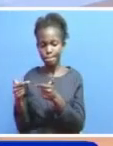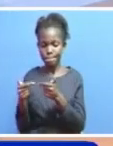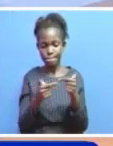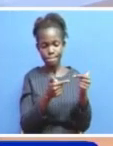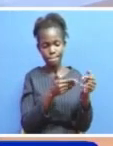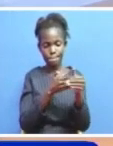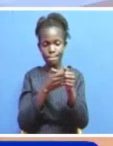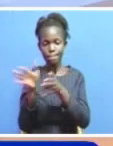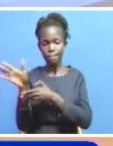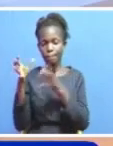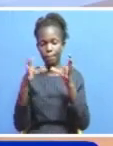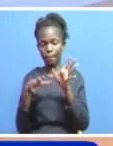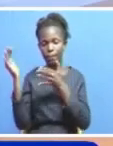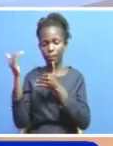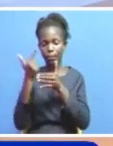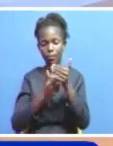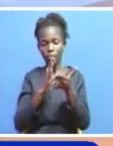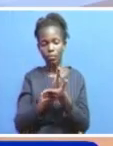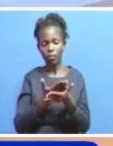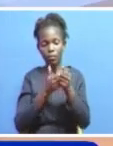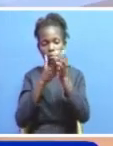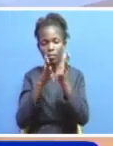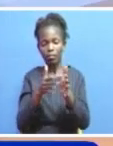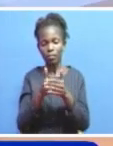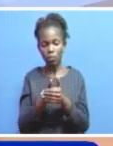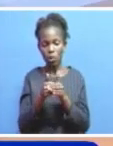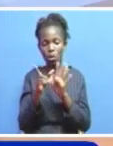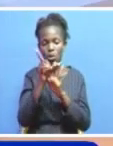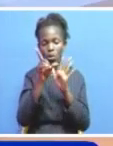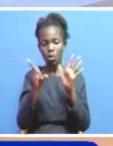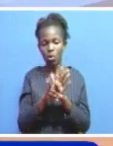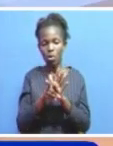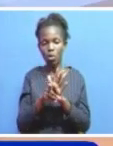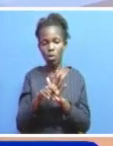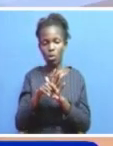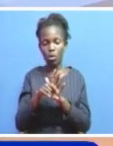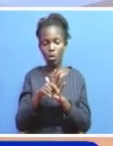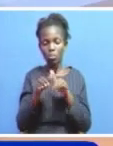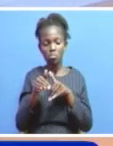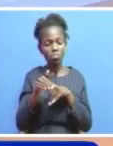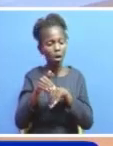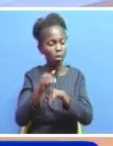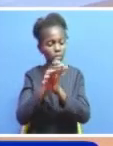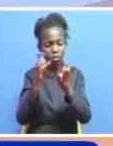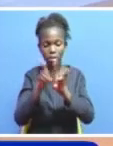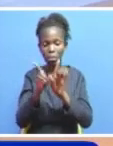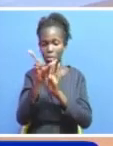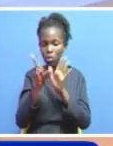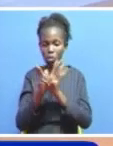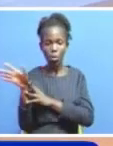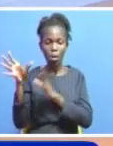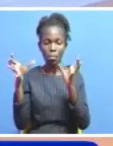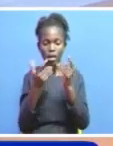waipa mbungeni syumanitwe na atongoi amwe kulea kuatiia MIAO ya mbunge na MIAO ya chama cha WIPER.